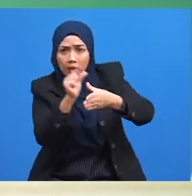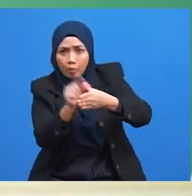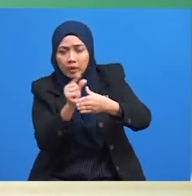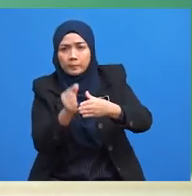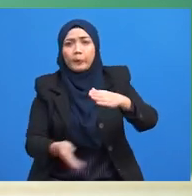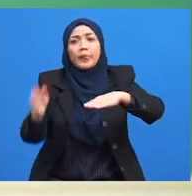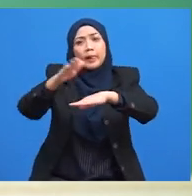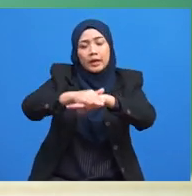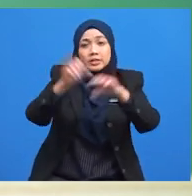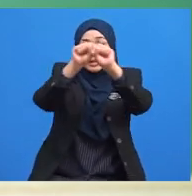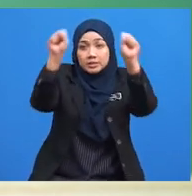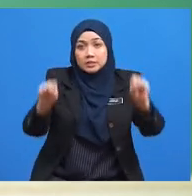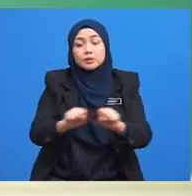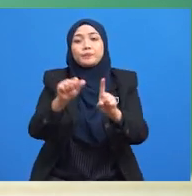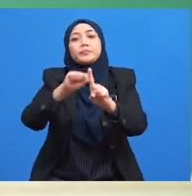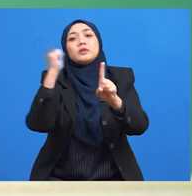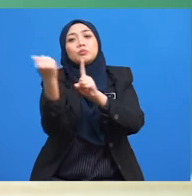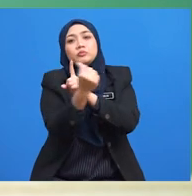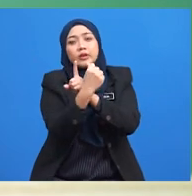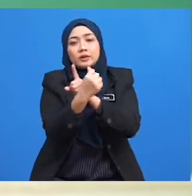atas sistem atmosfera.